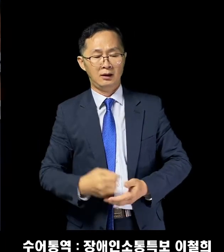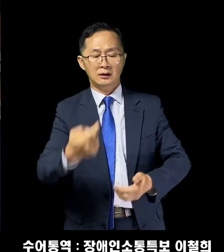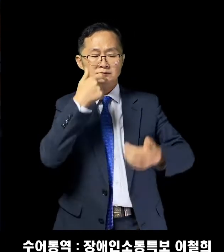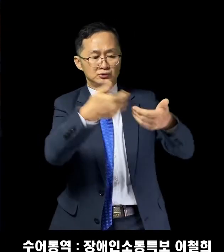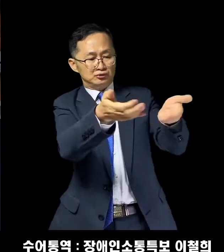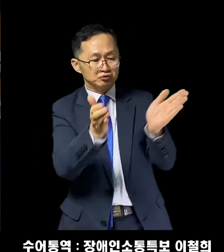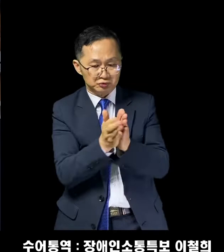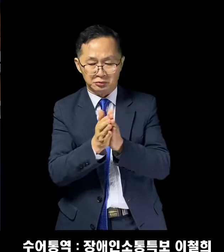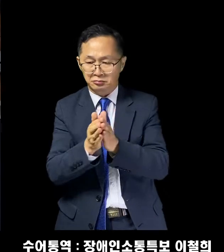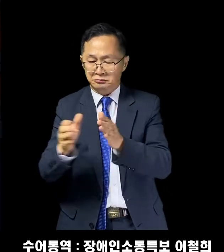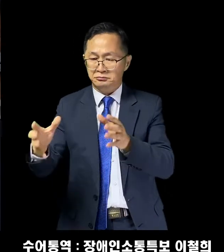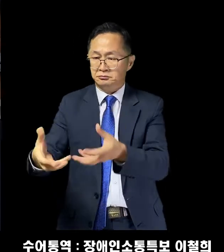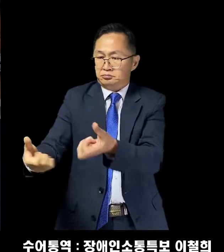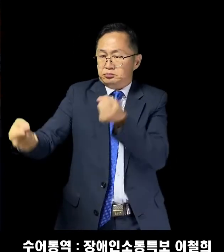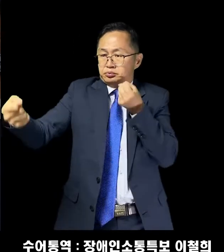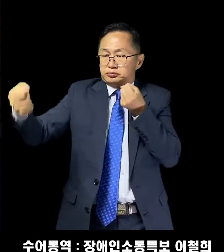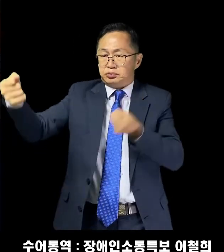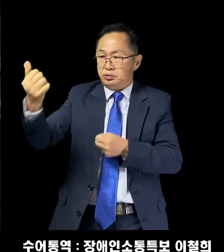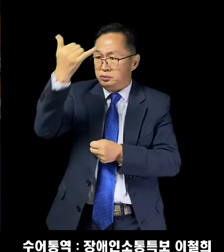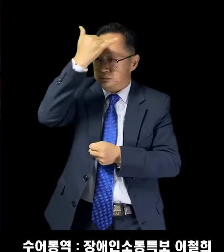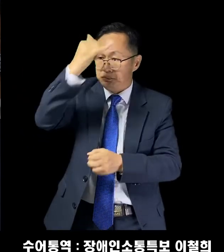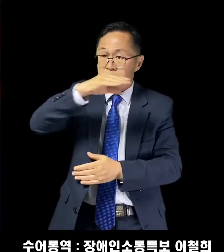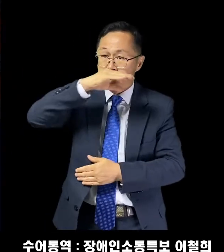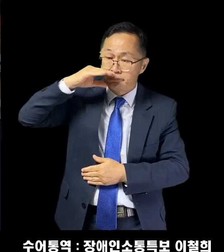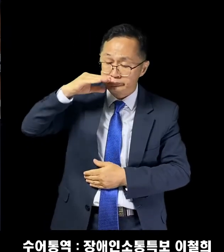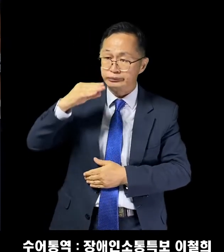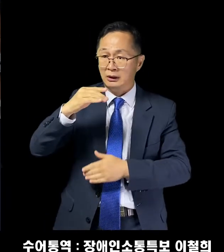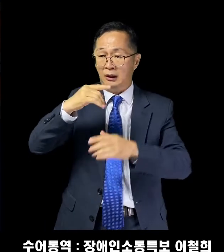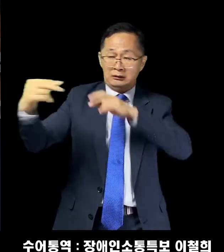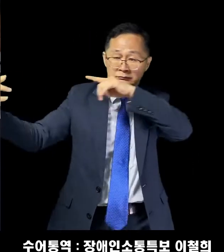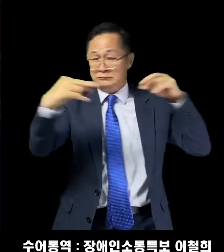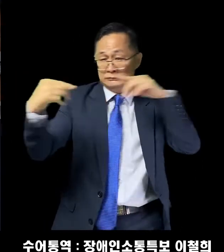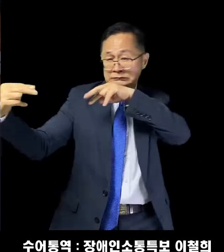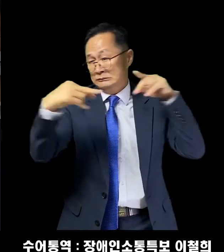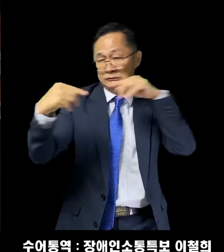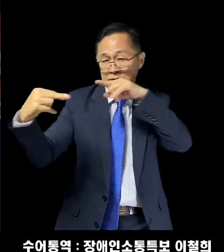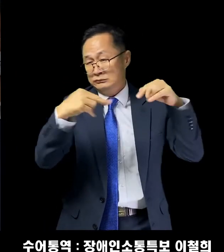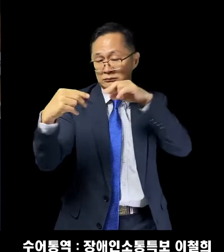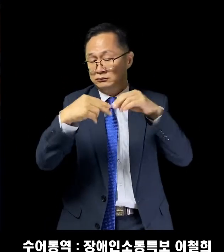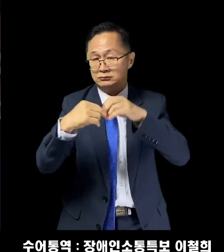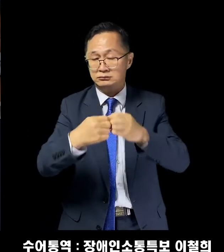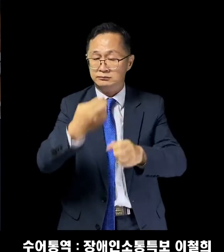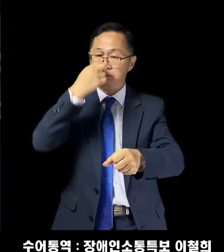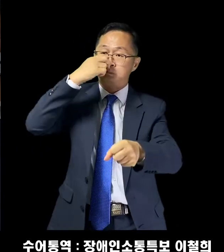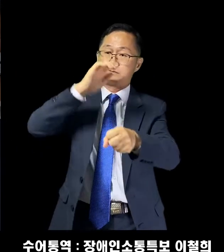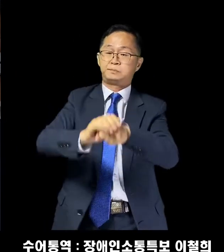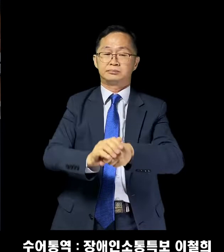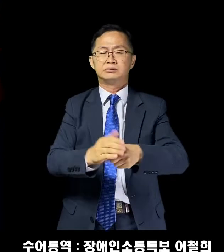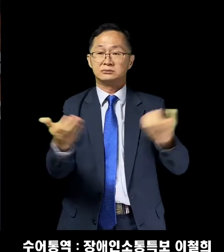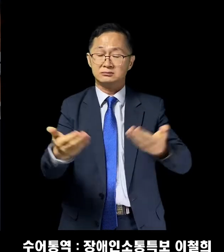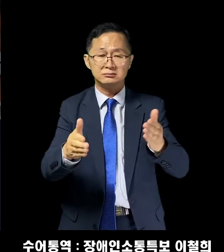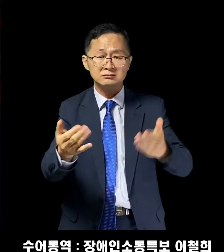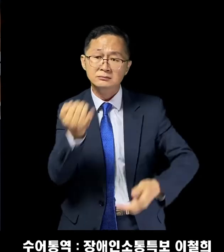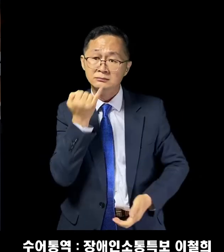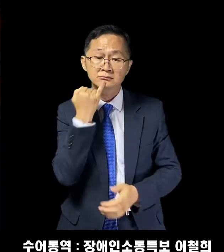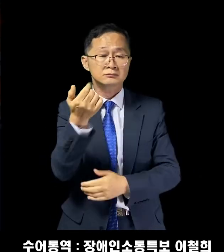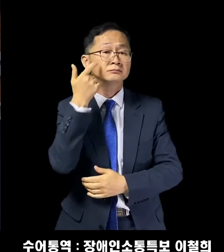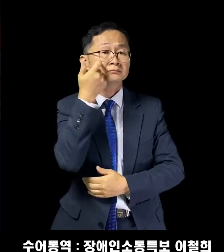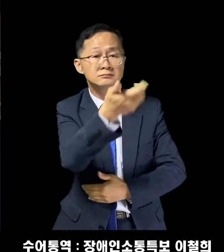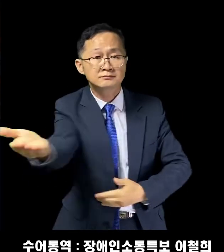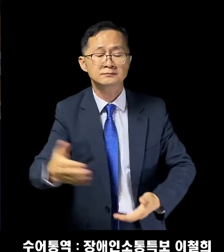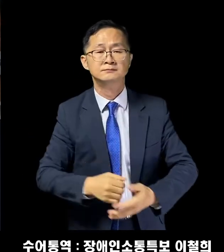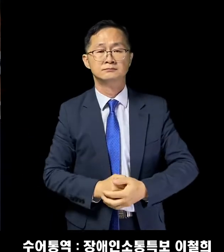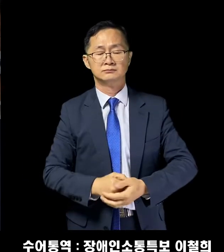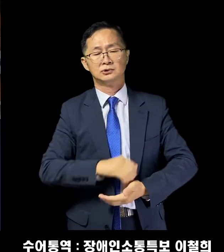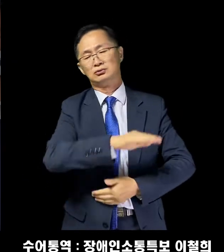도덕성에서 공격과 방어가 역전되는 기막힌 현실도 괜찮습니까 우리는 5